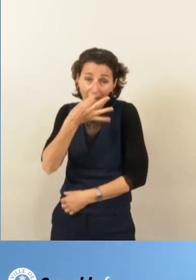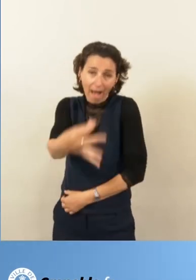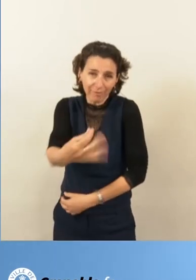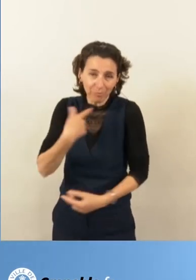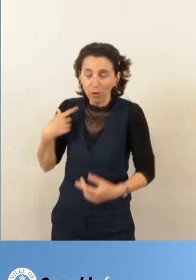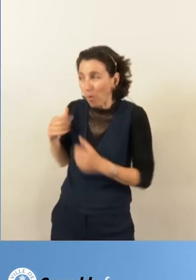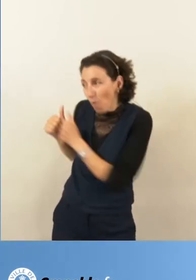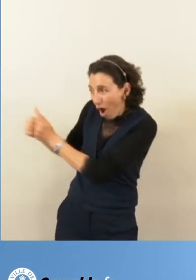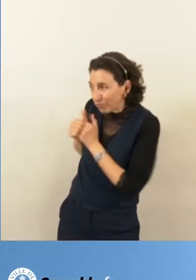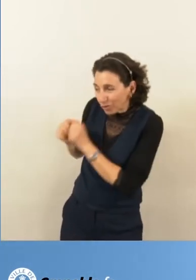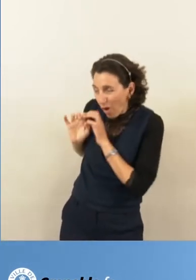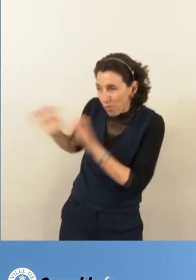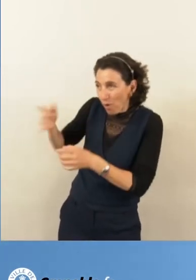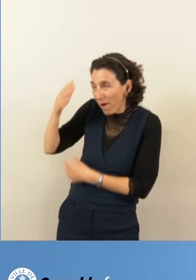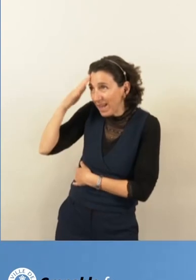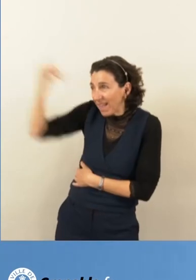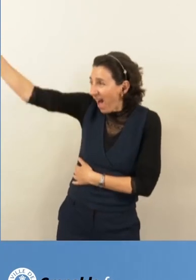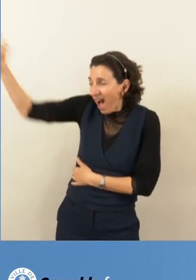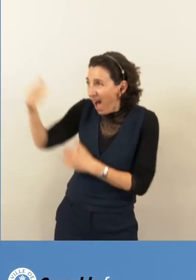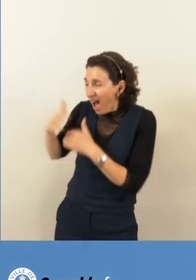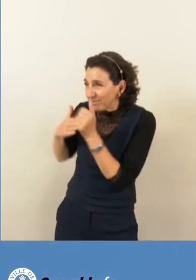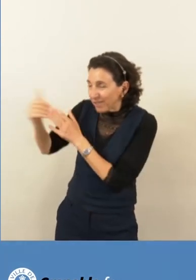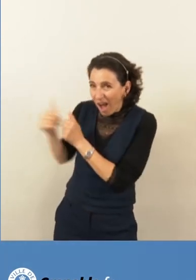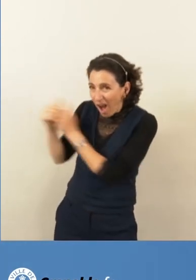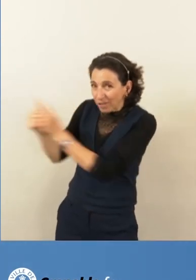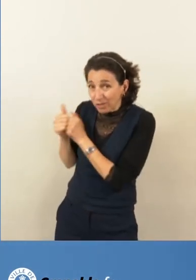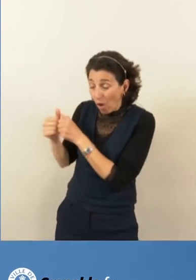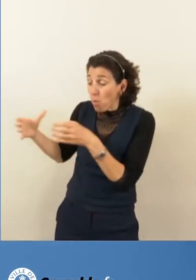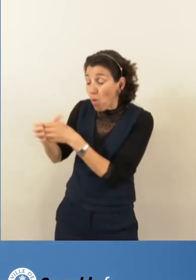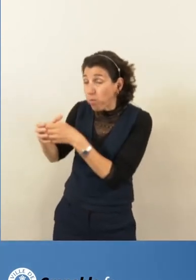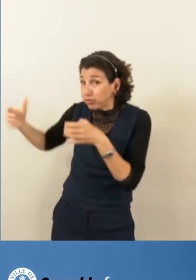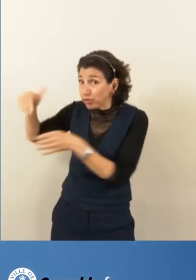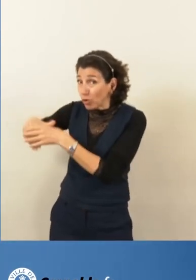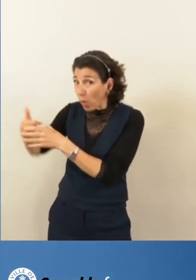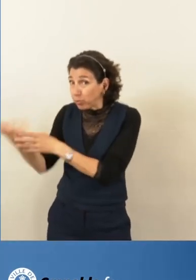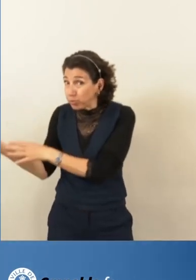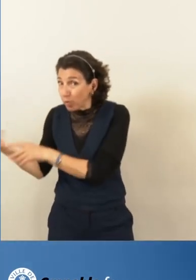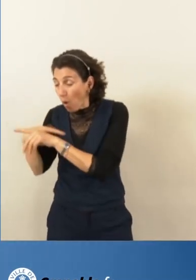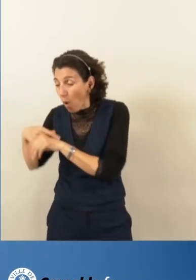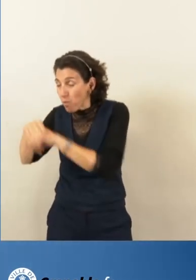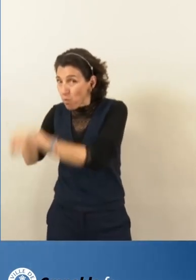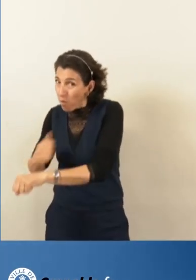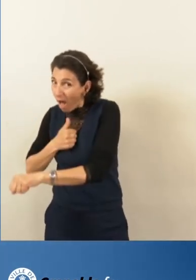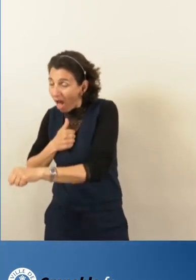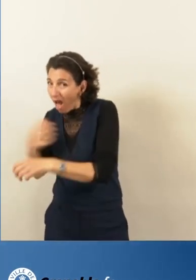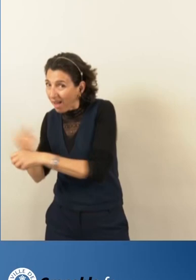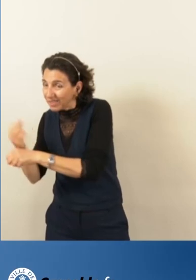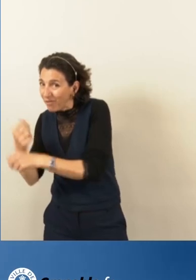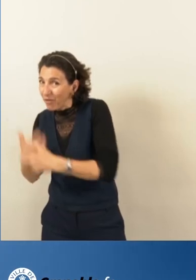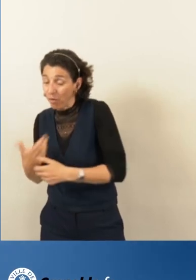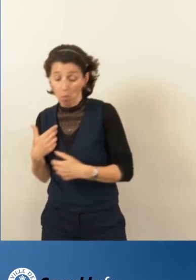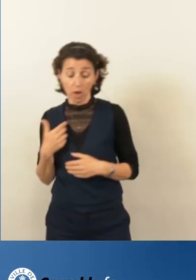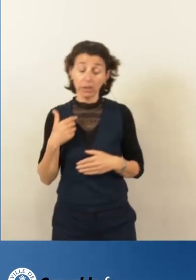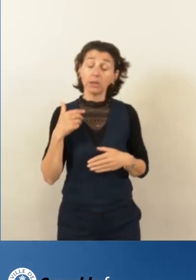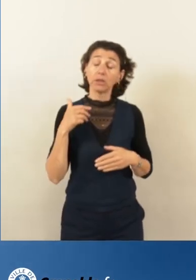majorité utilisaient ce même idéal dans l'exercice de leur seul pouvoir ce soir je sors sur les je sois